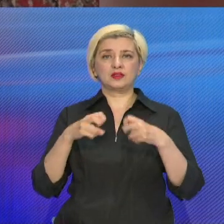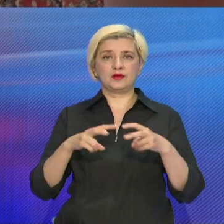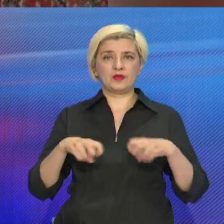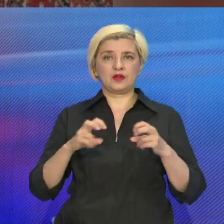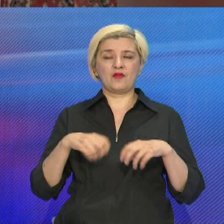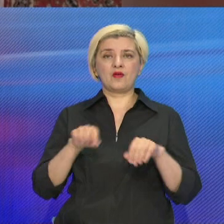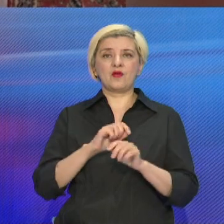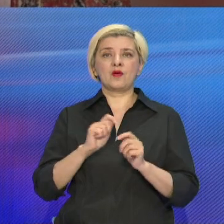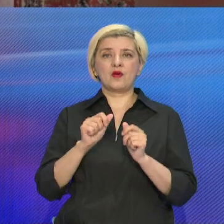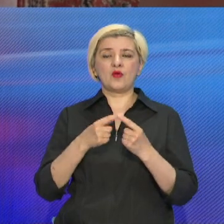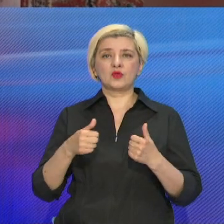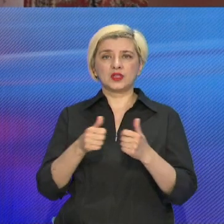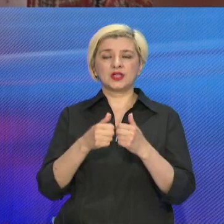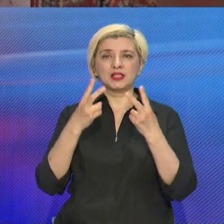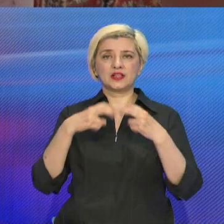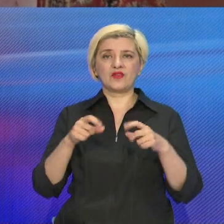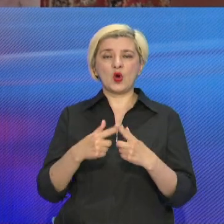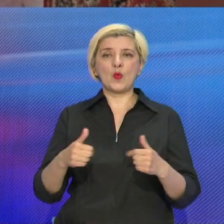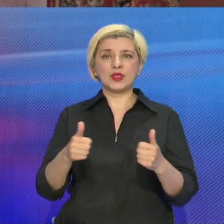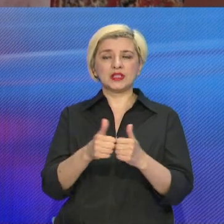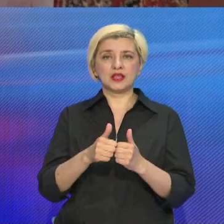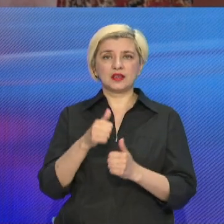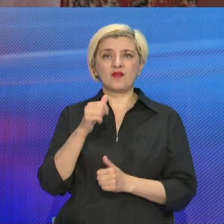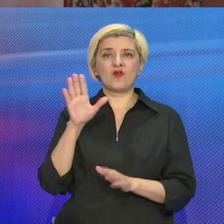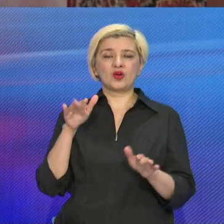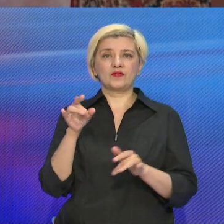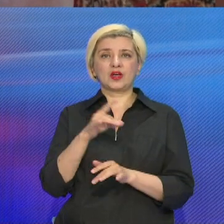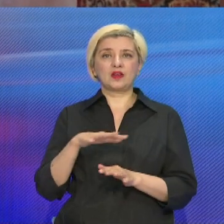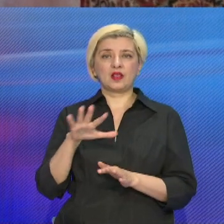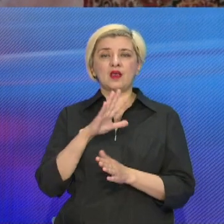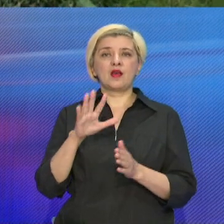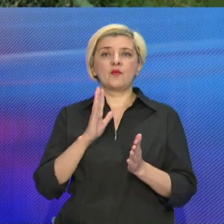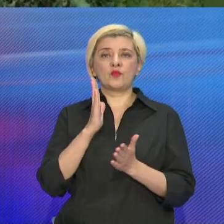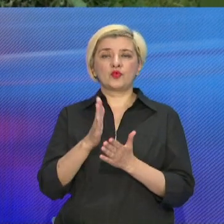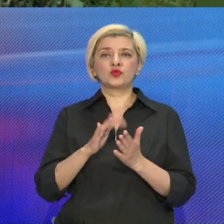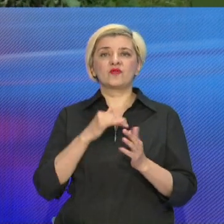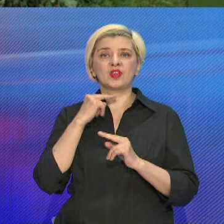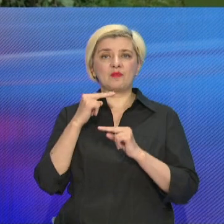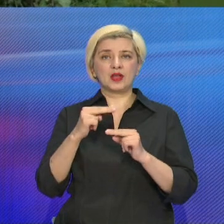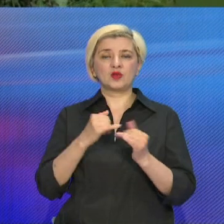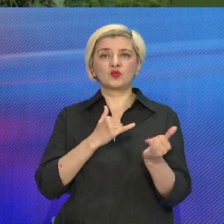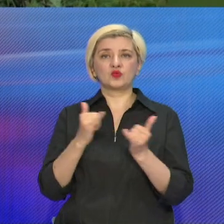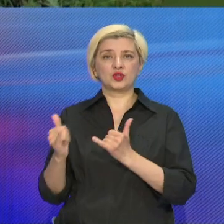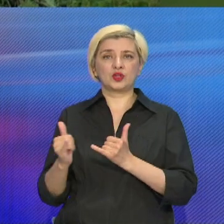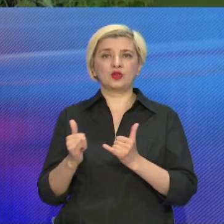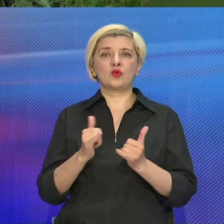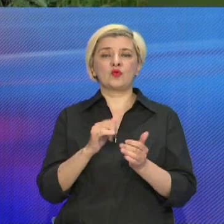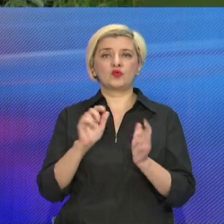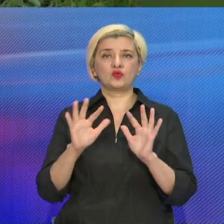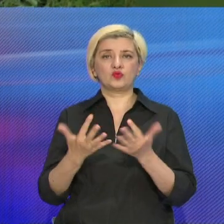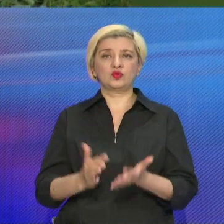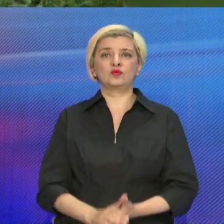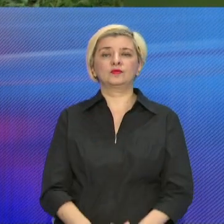следчего комитета. Особливая увага будет нададена высветлению причин и передумов, которые содействовали здоровью.